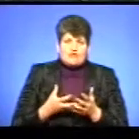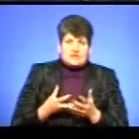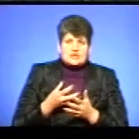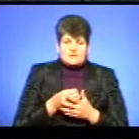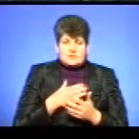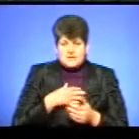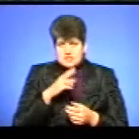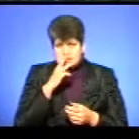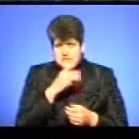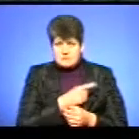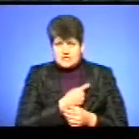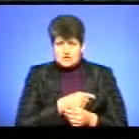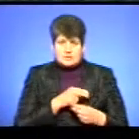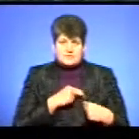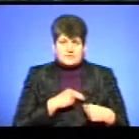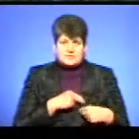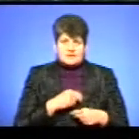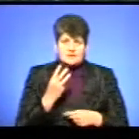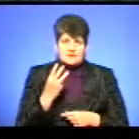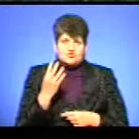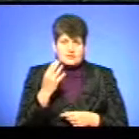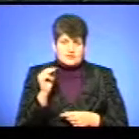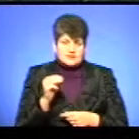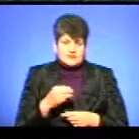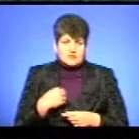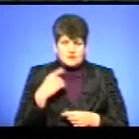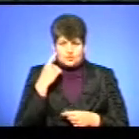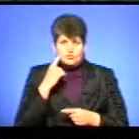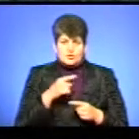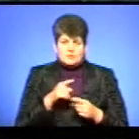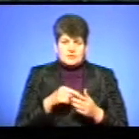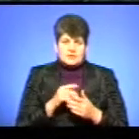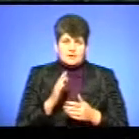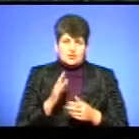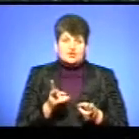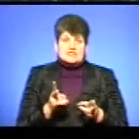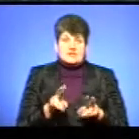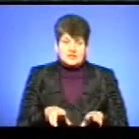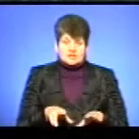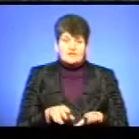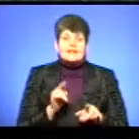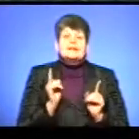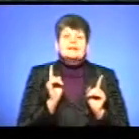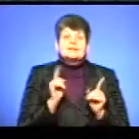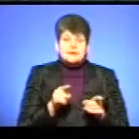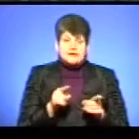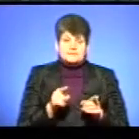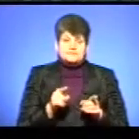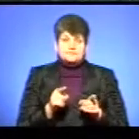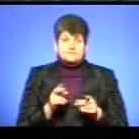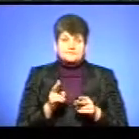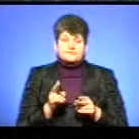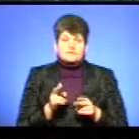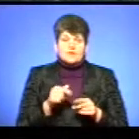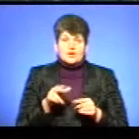платах медичних працівників 3-4 тисячі, то я думаю, що питання буде. Якщо ж їх залишити, вони і так обділені, вийдуть відпуски